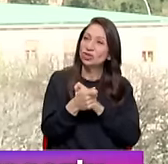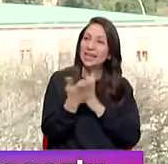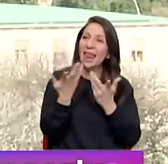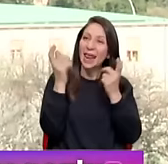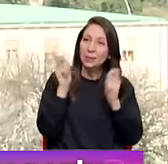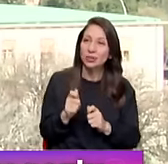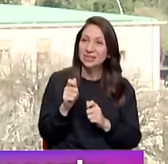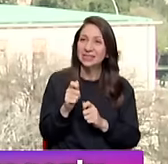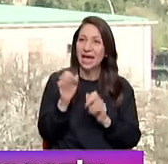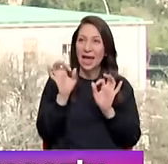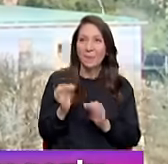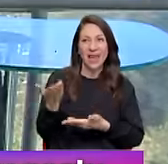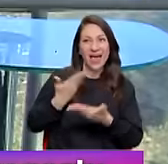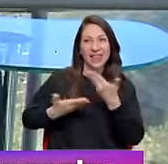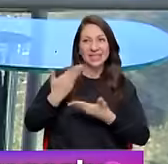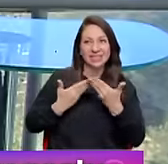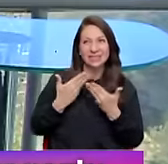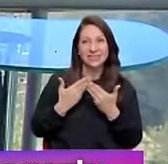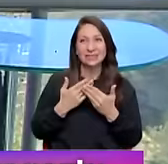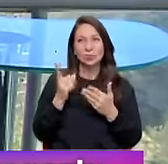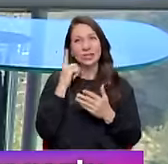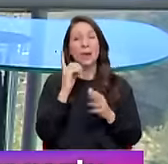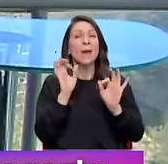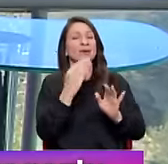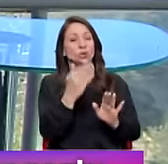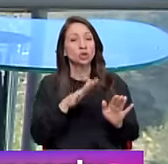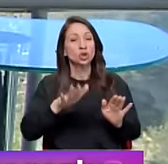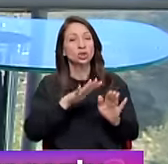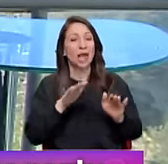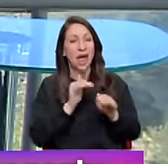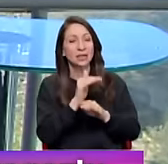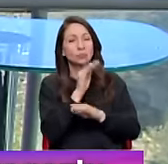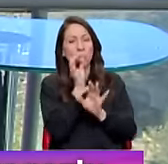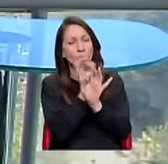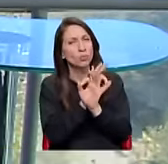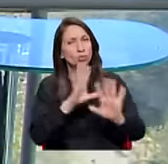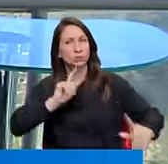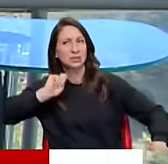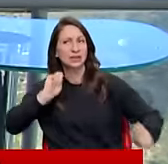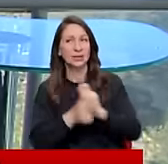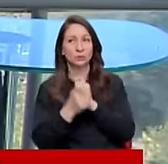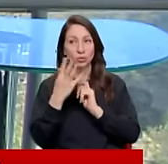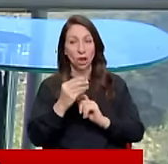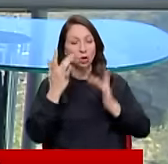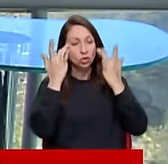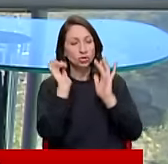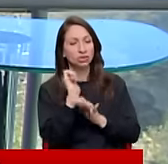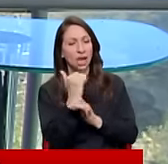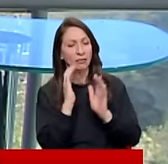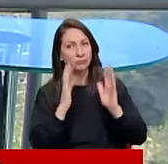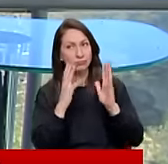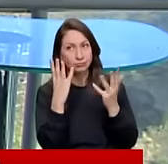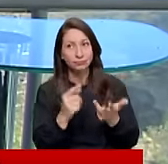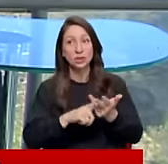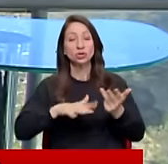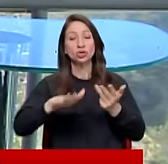neler yapacaksınız? Hemen bir sıralarsanız onu da dinleyelim. Hemen söyleyeyim. Sosyal hayatımızda müthiş bir devrim olacak. kültür sanat etkinlikleri